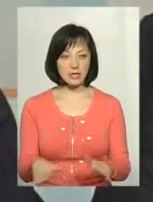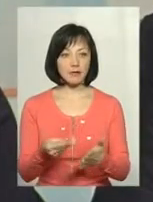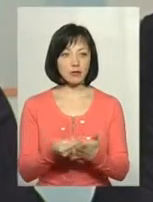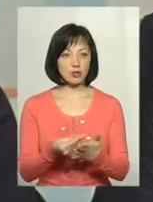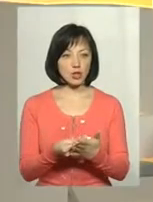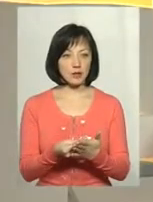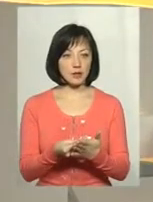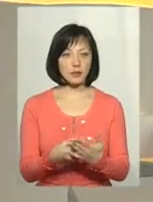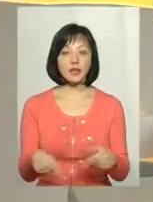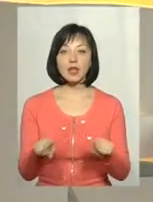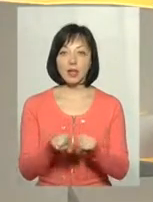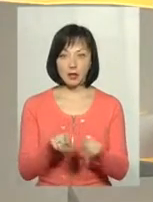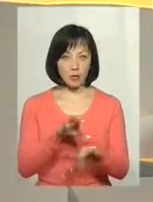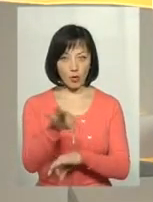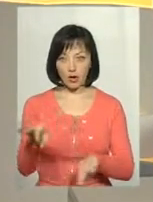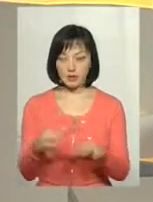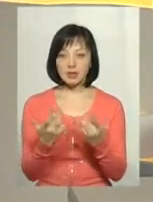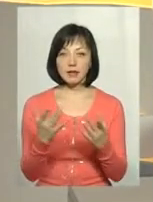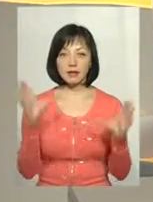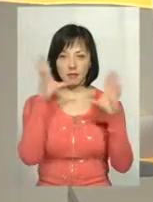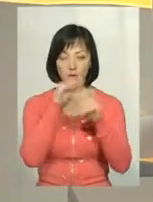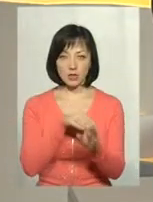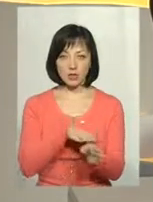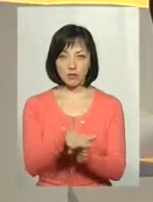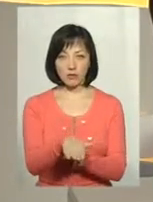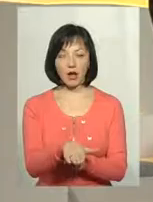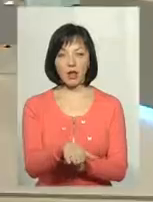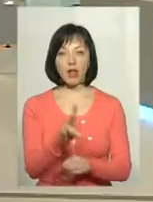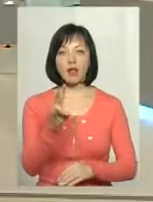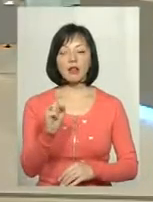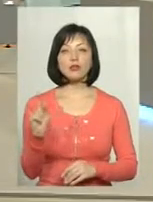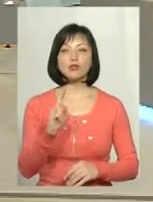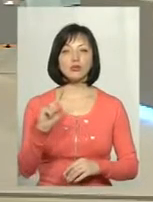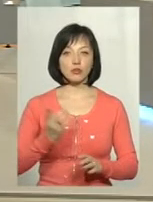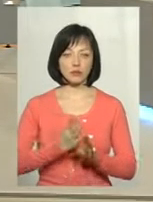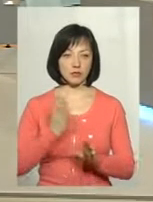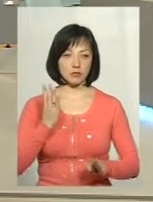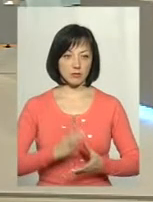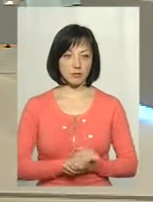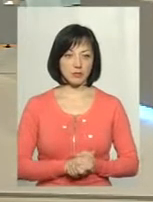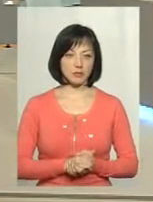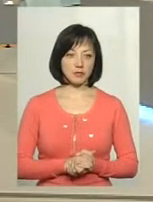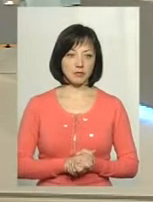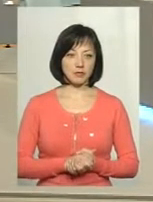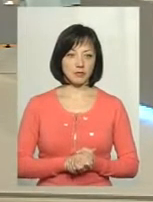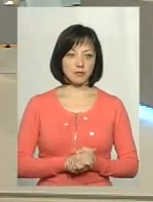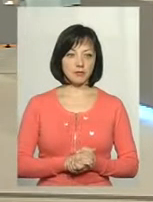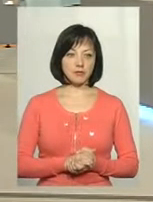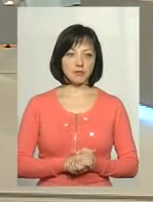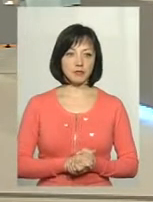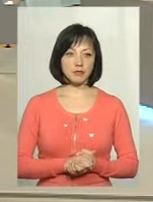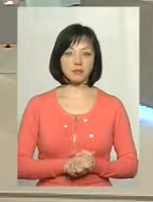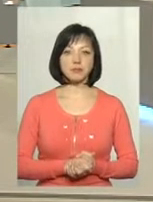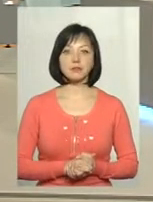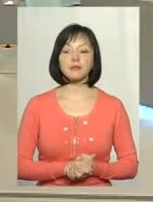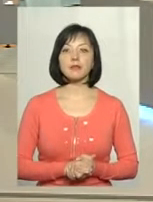бюджет. Таких проєктів скільки вдалося реалізувати і на що першочергово вони, в якій сфері вони першочергово були реалізовані?